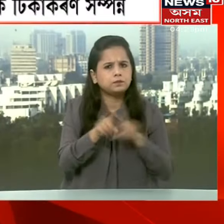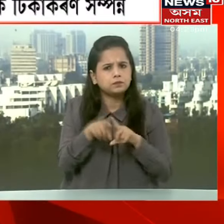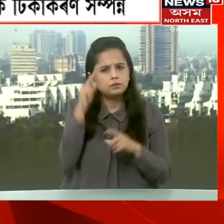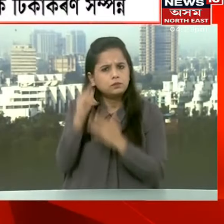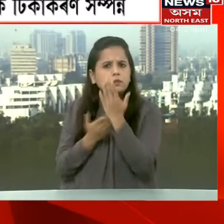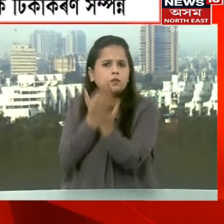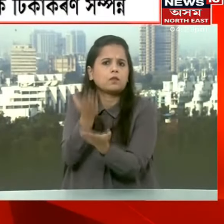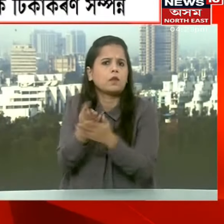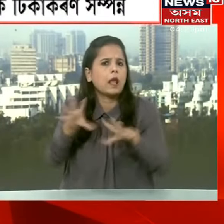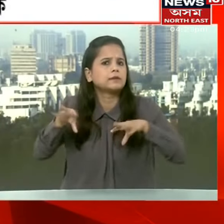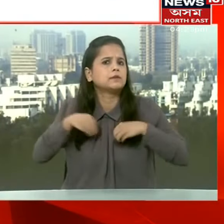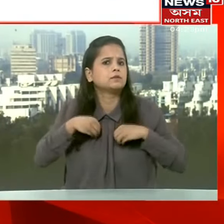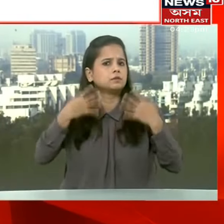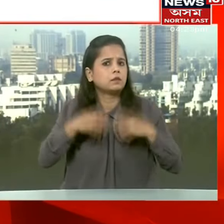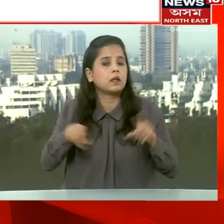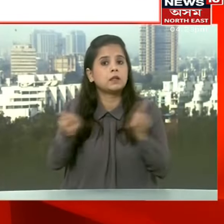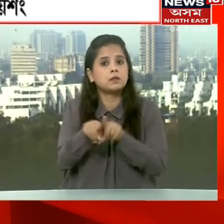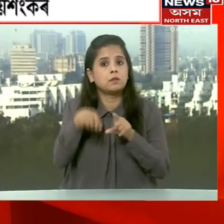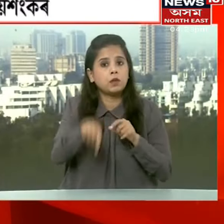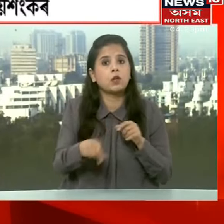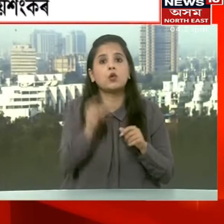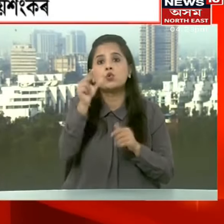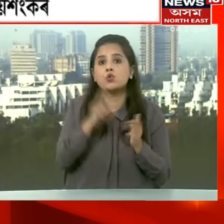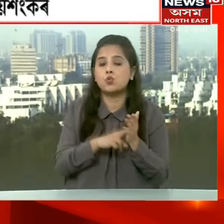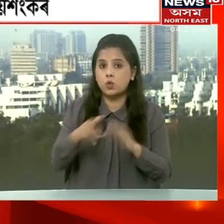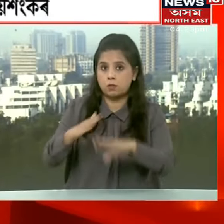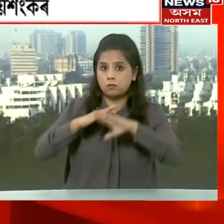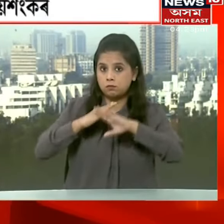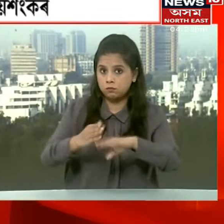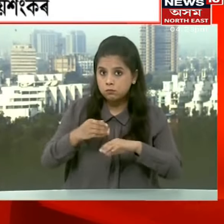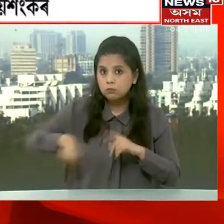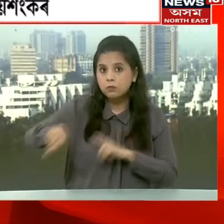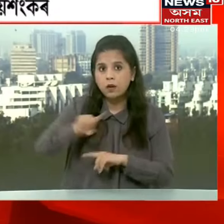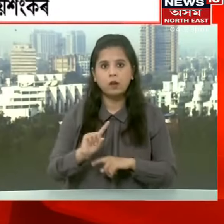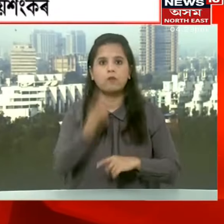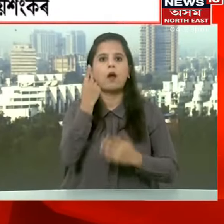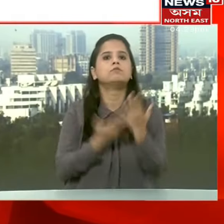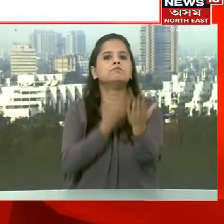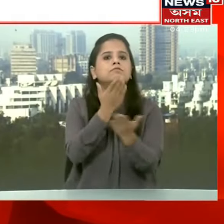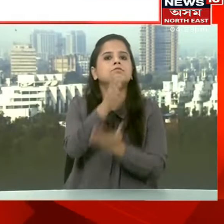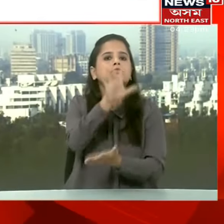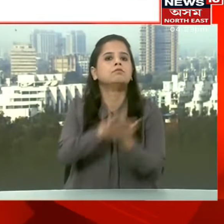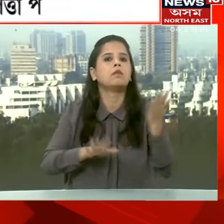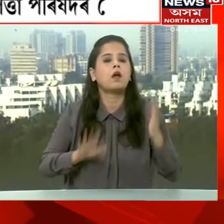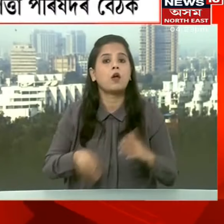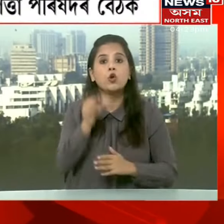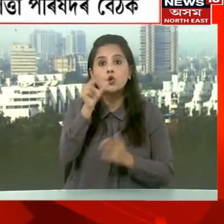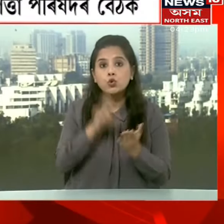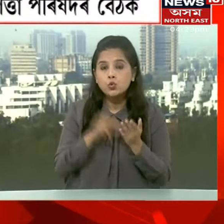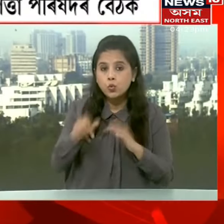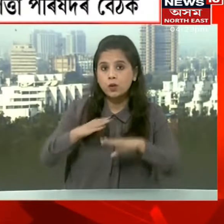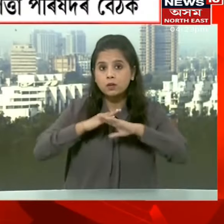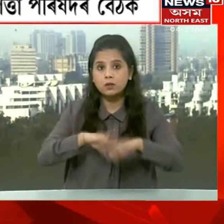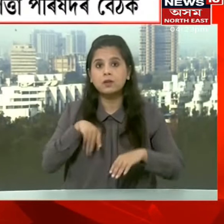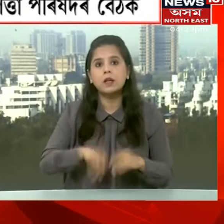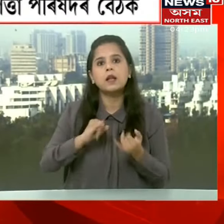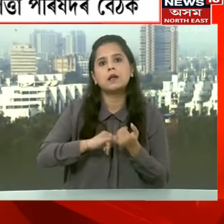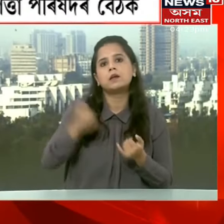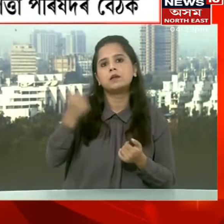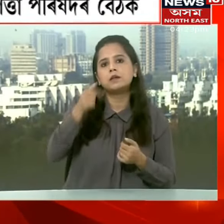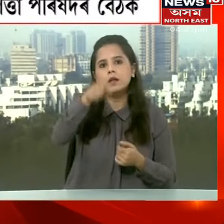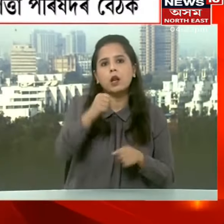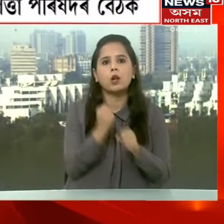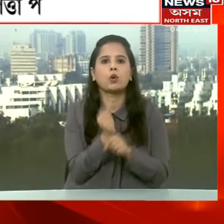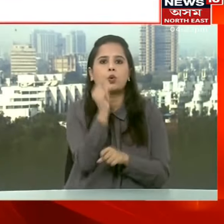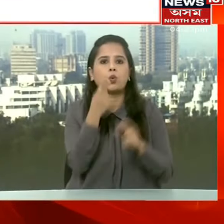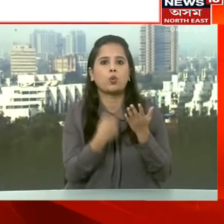को अपनाया है, जो इस मुद्दे पर संयुक्त राष्ट्र सुरक्षा परिषद का पहला दस्तावेज है। संयुक्त राष्ट्र महासचिव एंटोनियो गुतेरेस